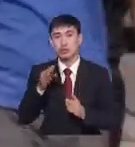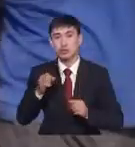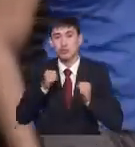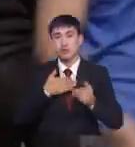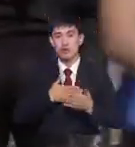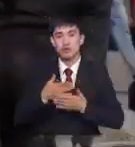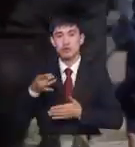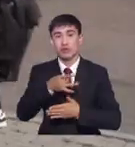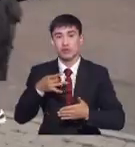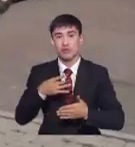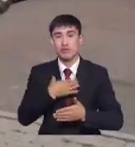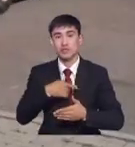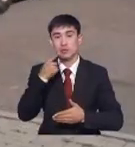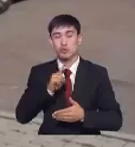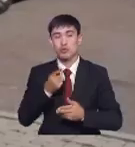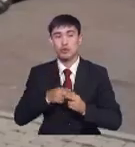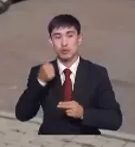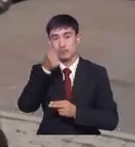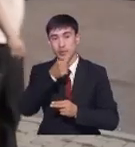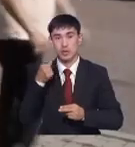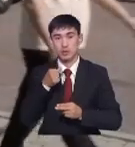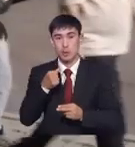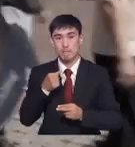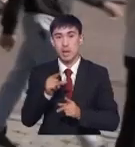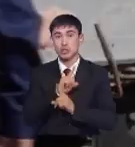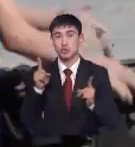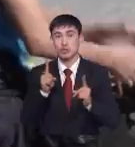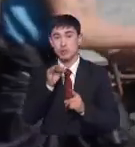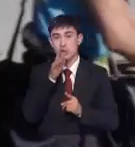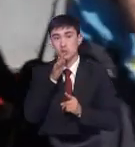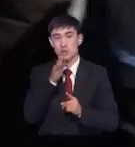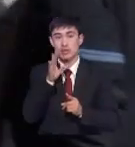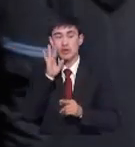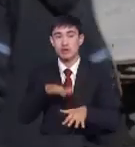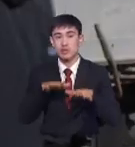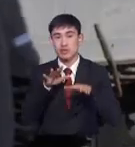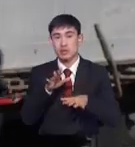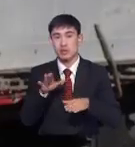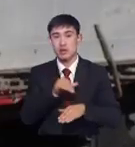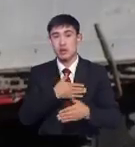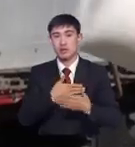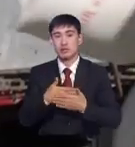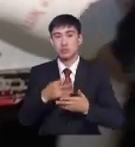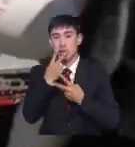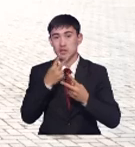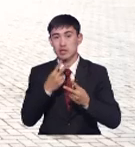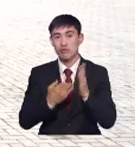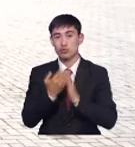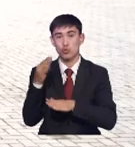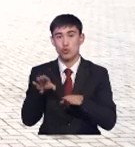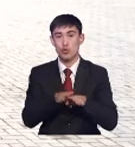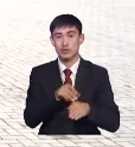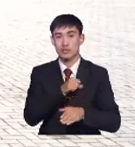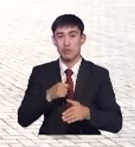лучших волонтеров региона. Важно отметить, что в этом году, особенно в период наводнений, добровольцы продемонстрировали